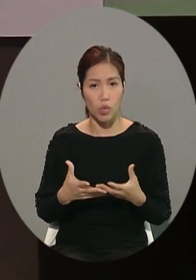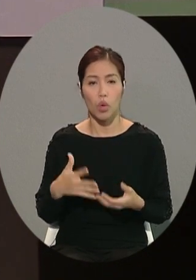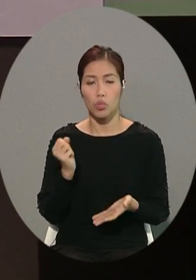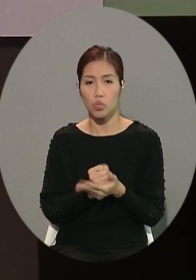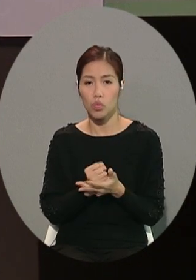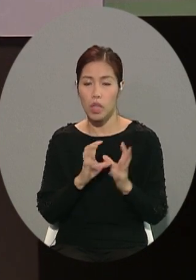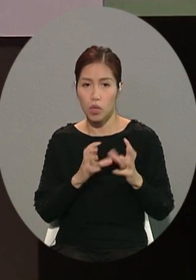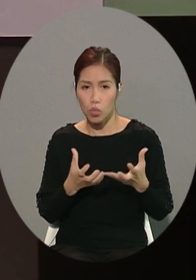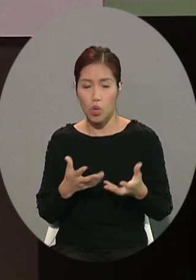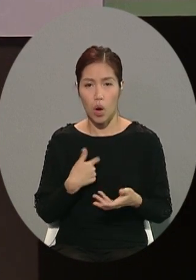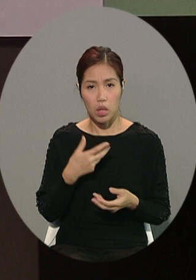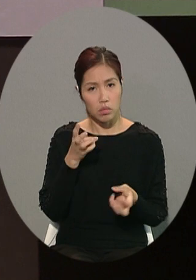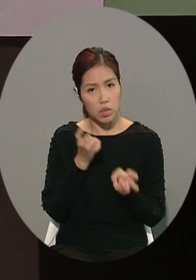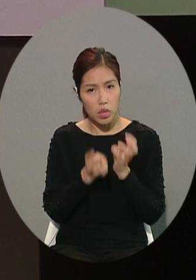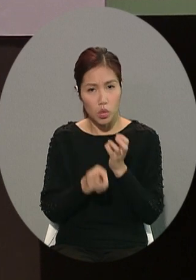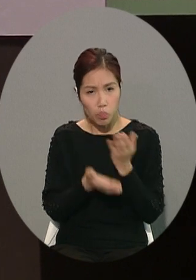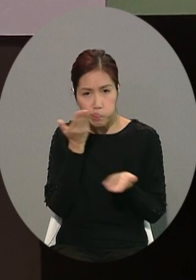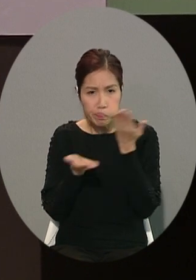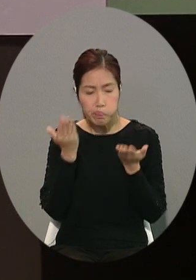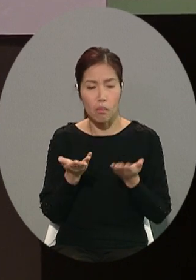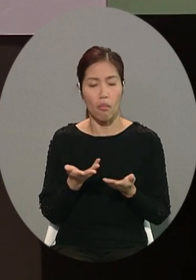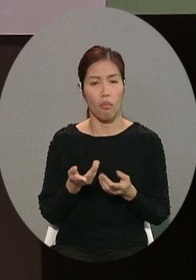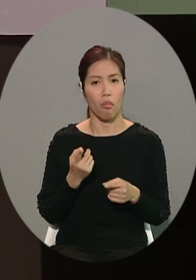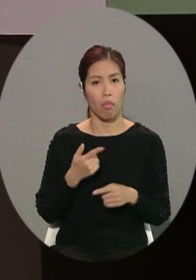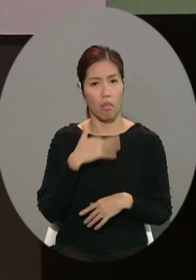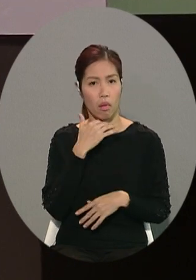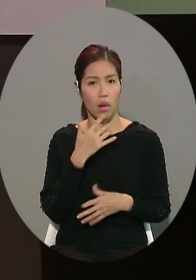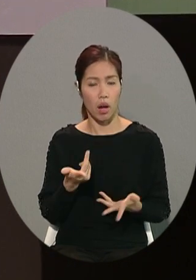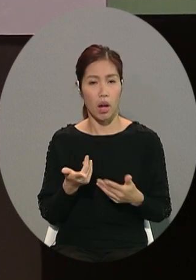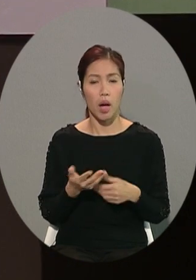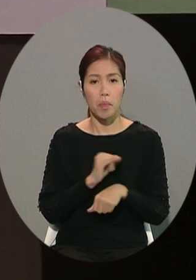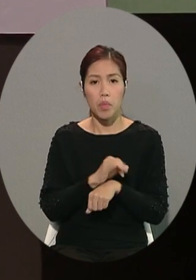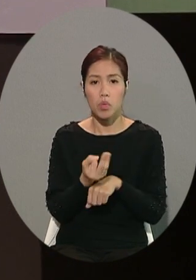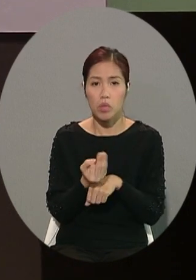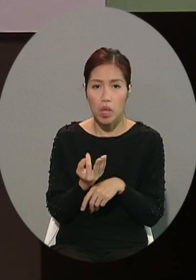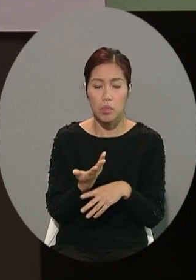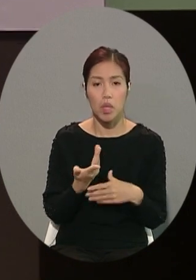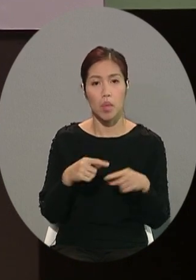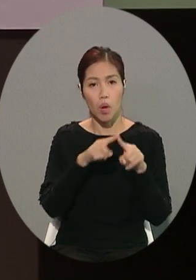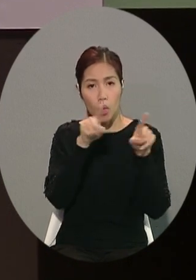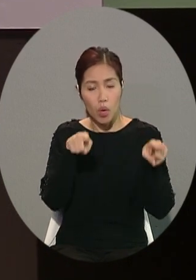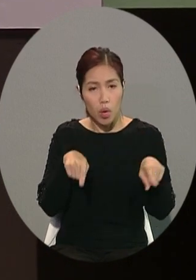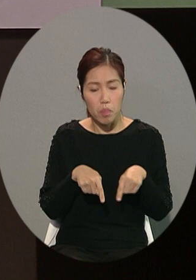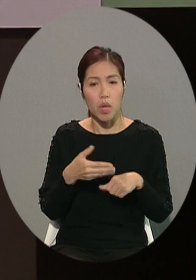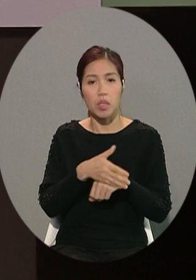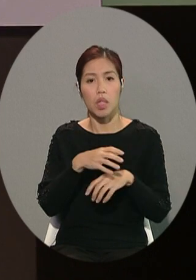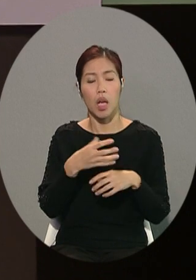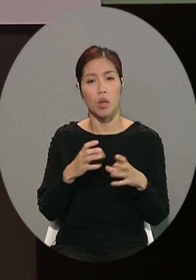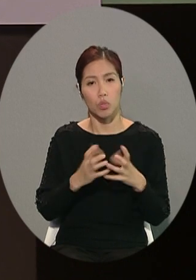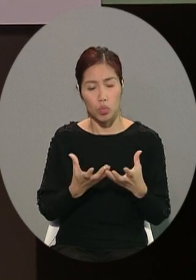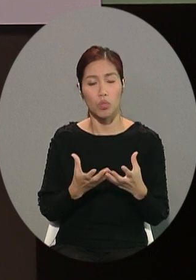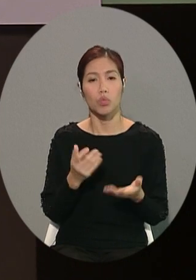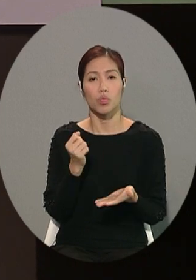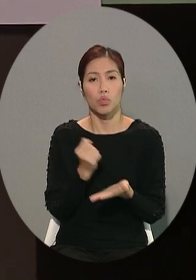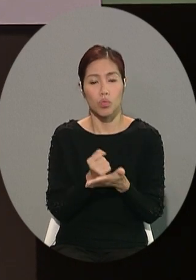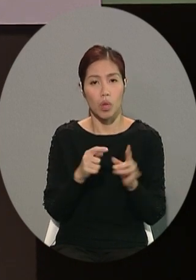嘅。咁我哋翻查资料同埋记录咧，其实系绝无此事嘅。咁啊，30秒内咧，希望咧就将呢一份嘅社团注册表送翻俾刘永贤，咁